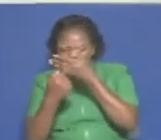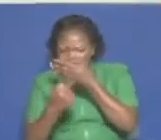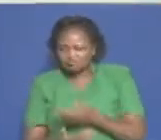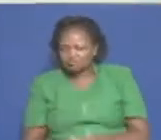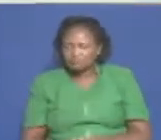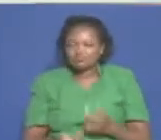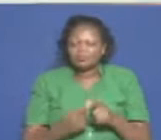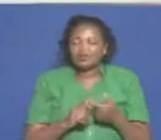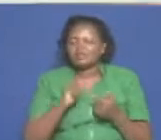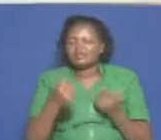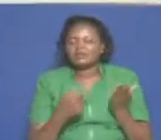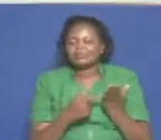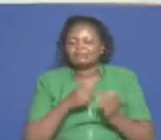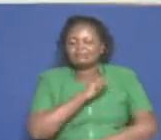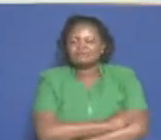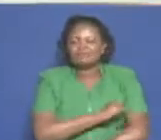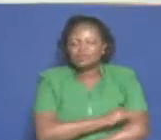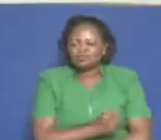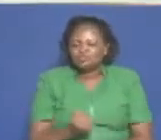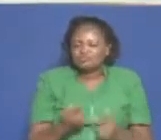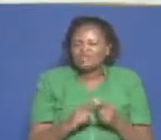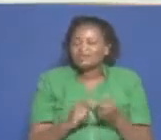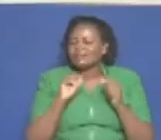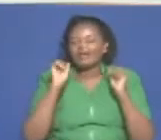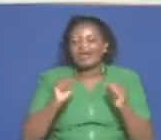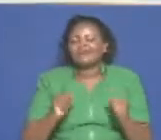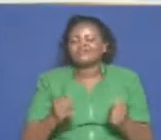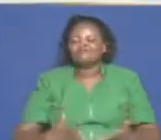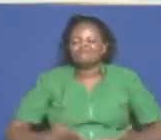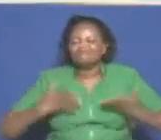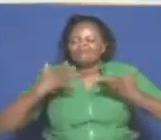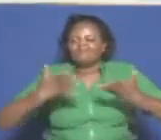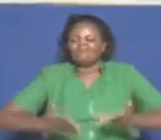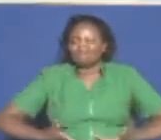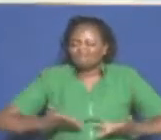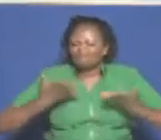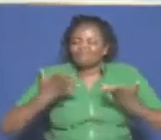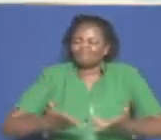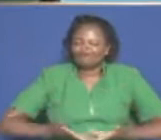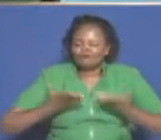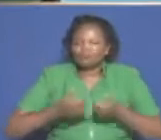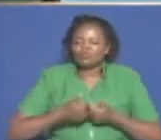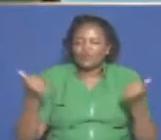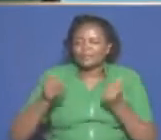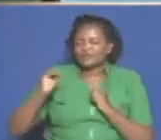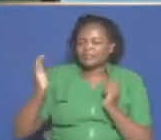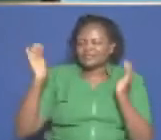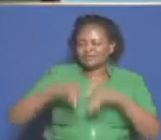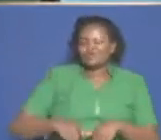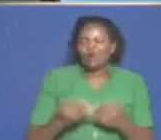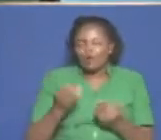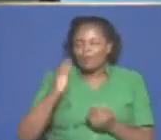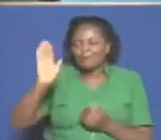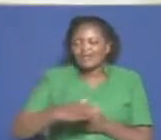pia hapo ndio mali uwezo yake imefikia na bado anaweza jiexpress vizuri kwenye hiyo county assembly ama kwenye bunge. Mtu kama huyu